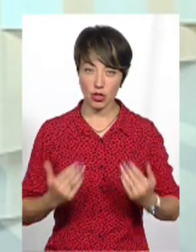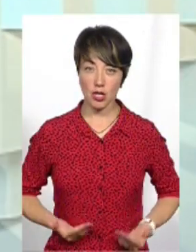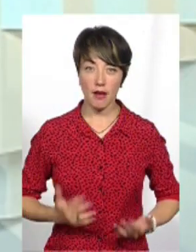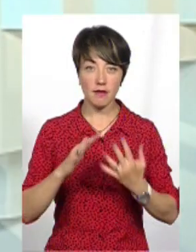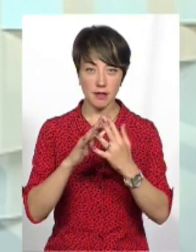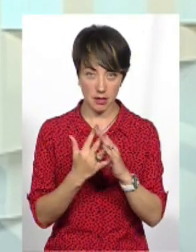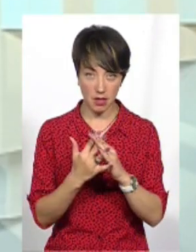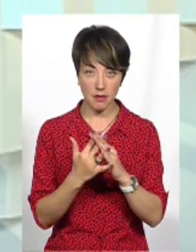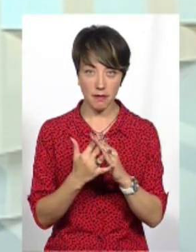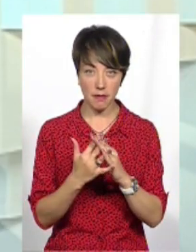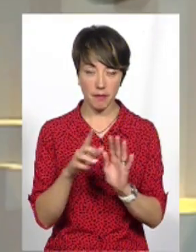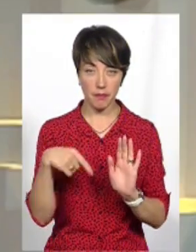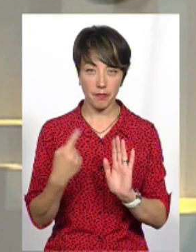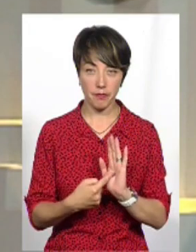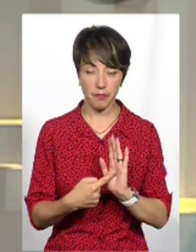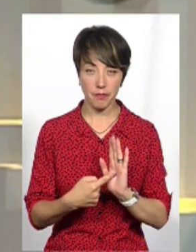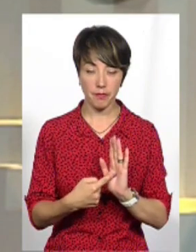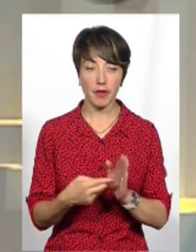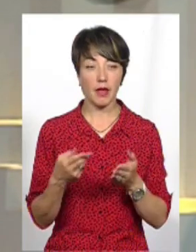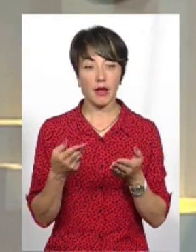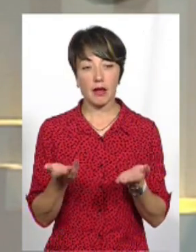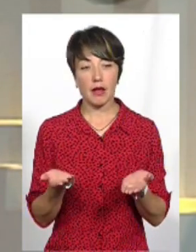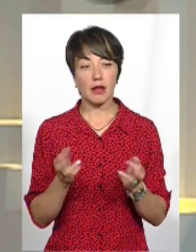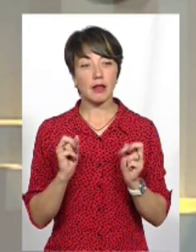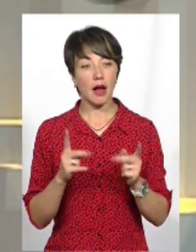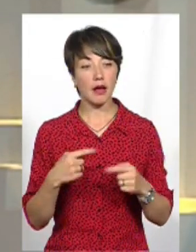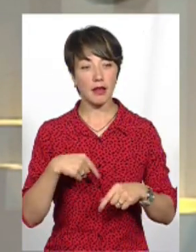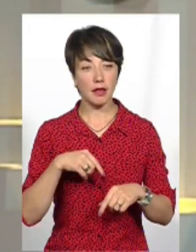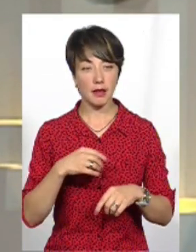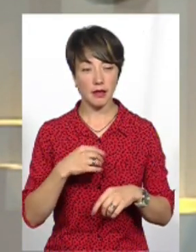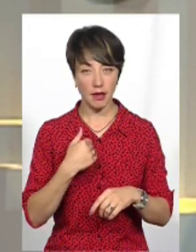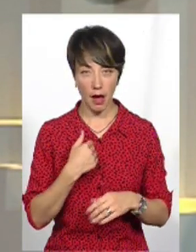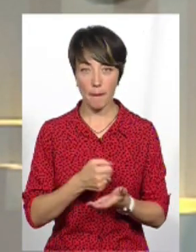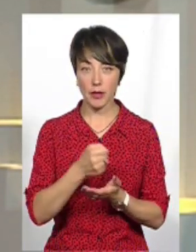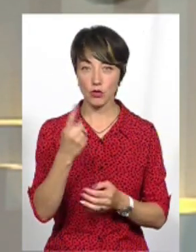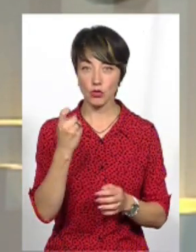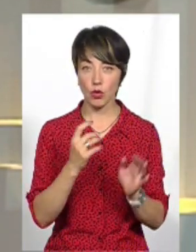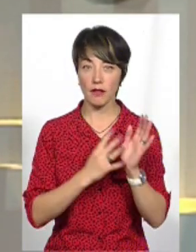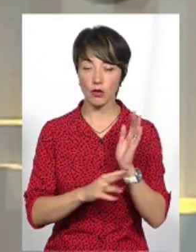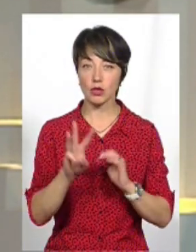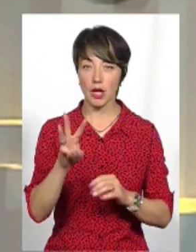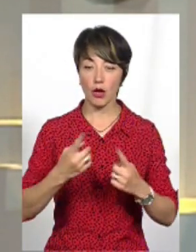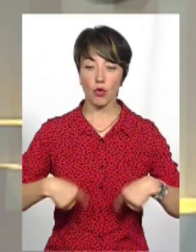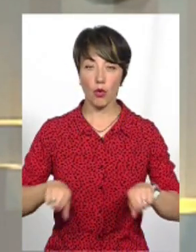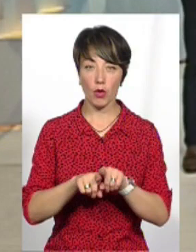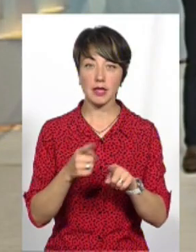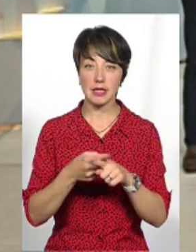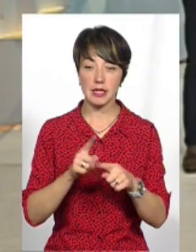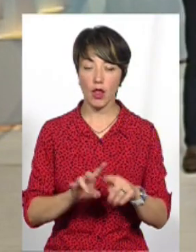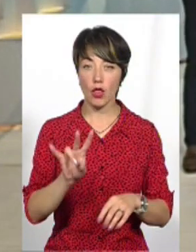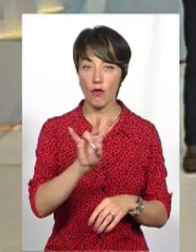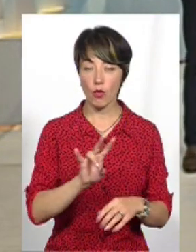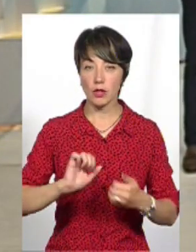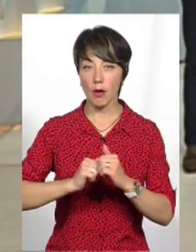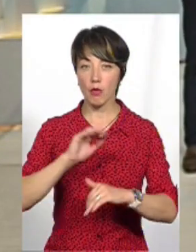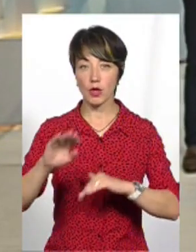життя мешканців сіл? Ну, так як я балотуюсь від 193-го округу, а це саме